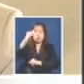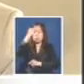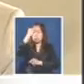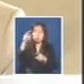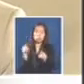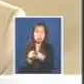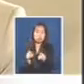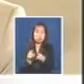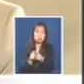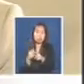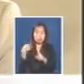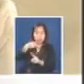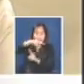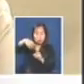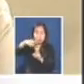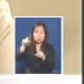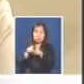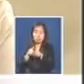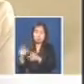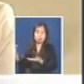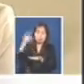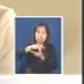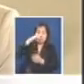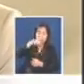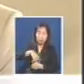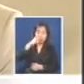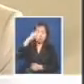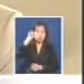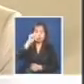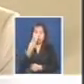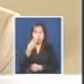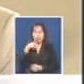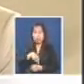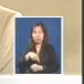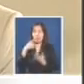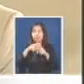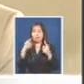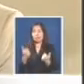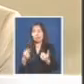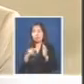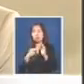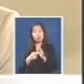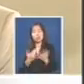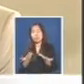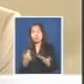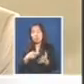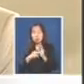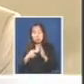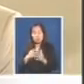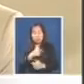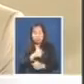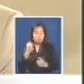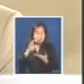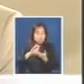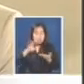อบหนึ่งนะคะคราวนี้มาที่ประเทศไทยก็เจออีกรอบหนึ่งแต่ขณะเดียวกัน Honda เองก็ไม่เคยที่จะถอนการลงทุ